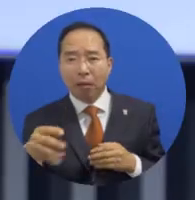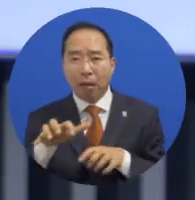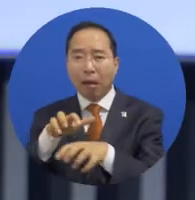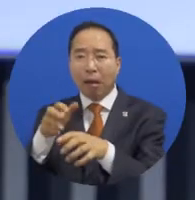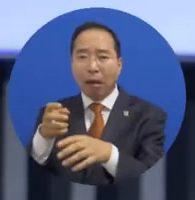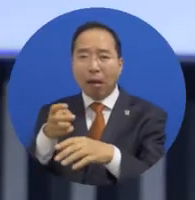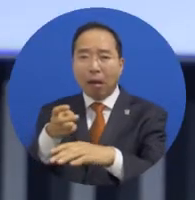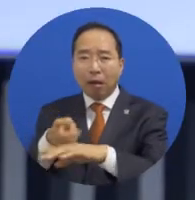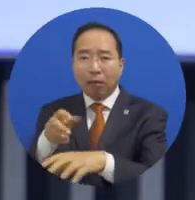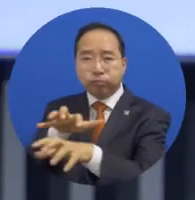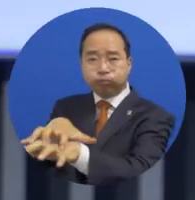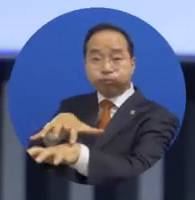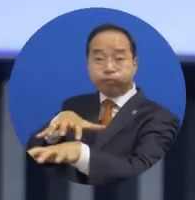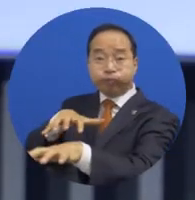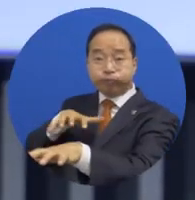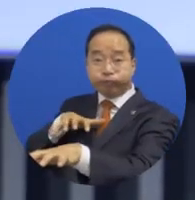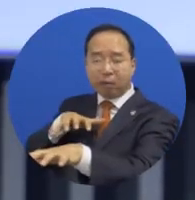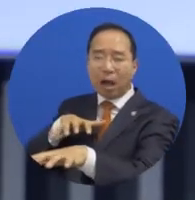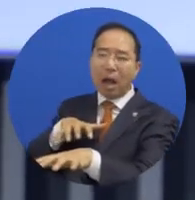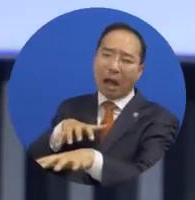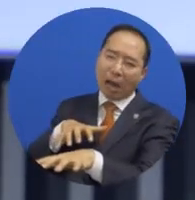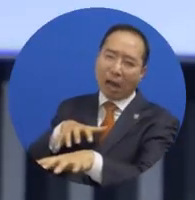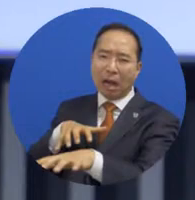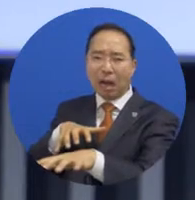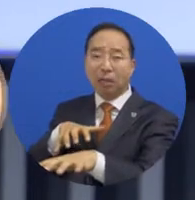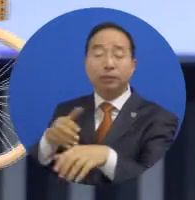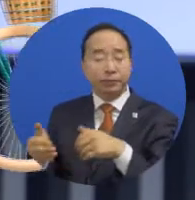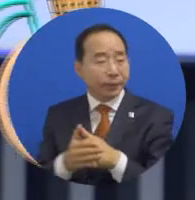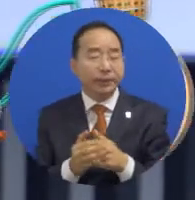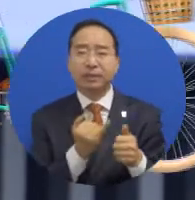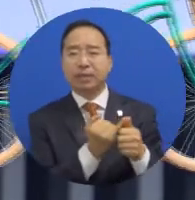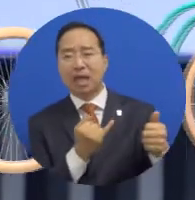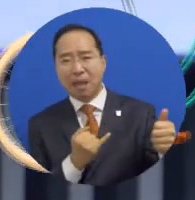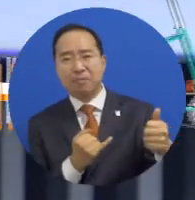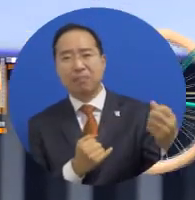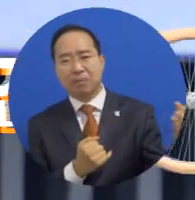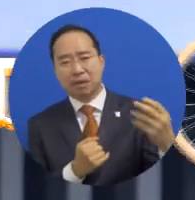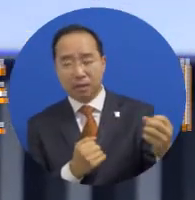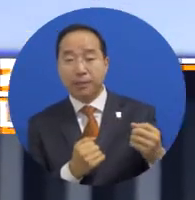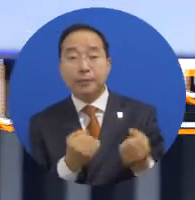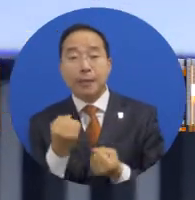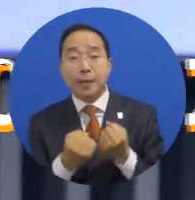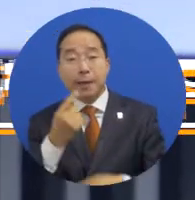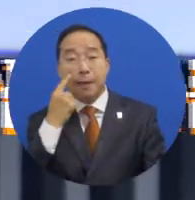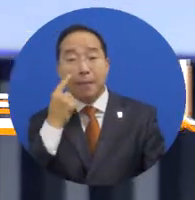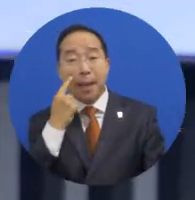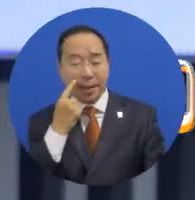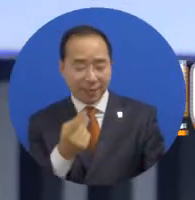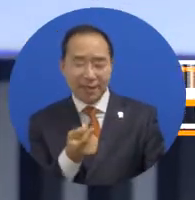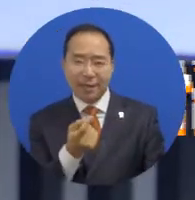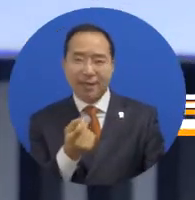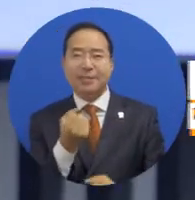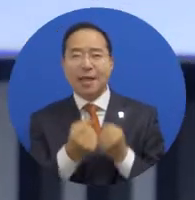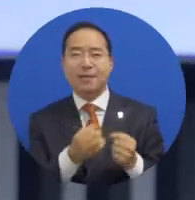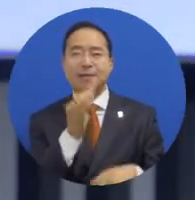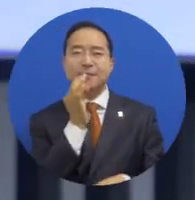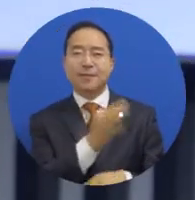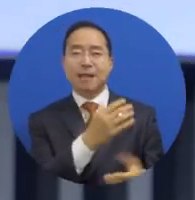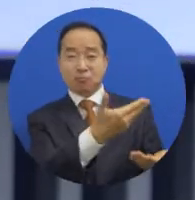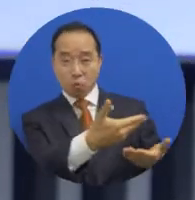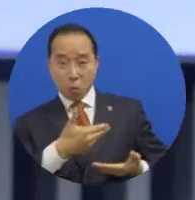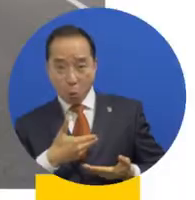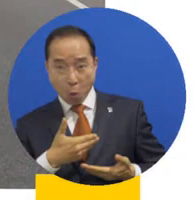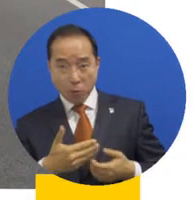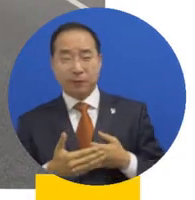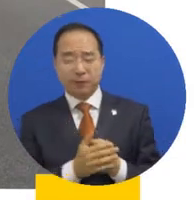막 고민을 하다가 보니까 저희 남편이 자전거 한번 타보는 게 어때? 그래서 아주 작은 자전거를 사줬는데 그